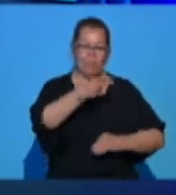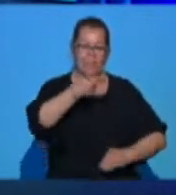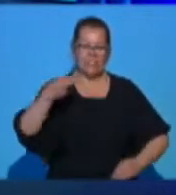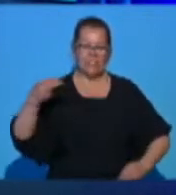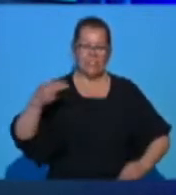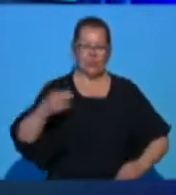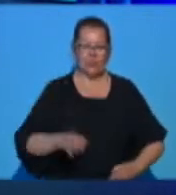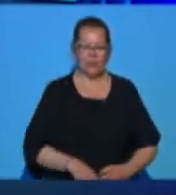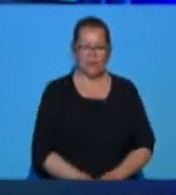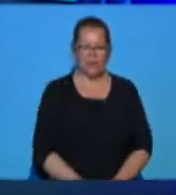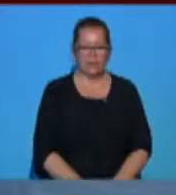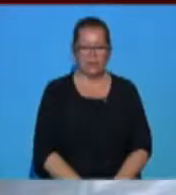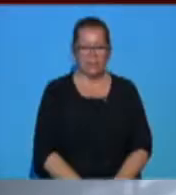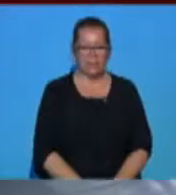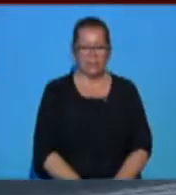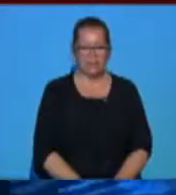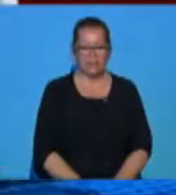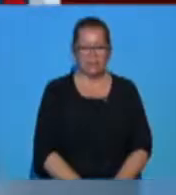ediției.